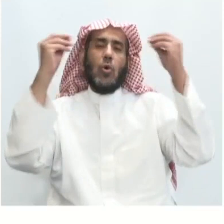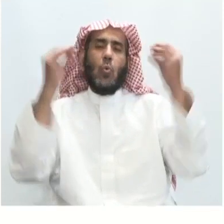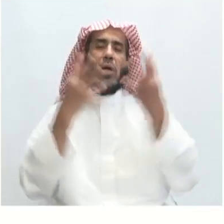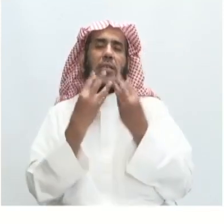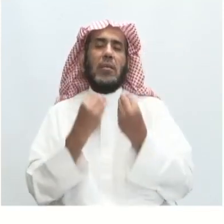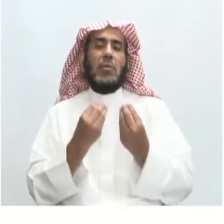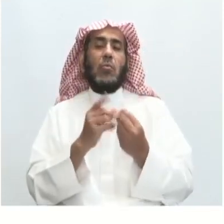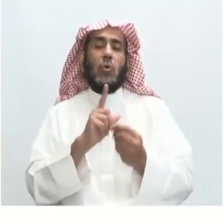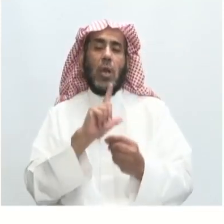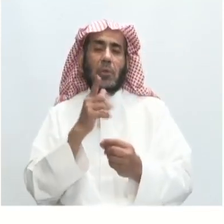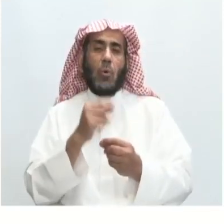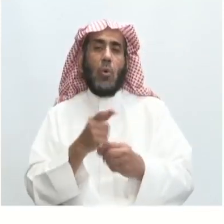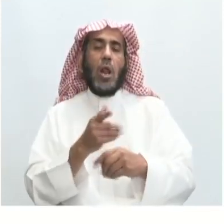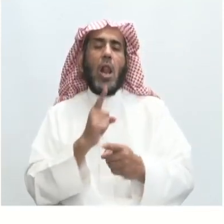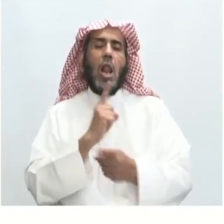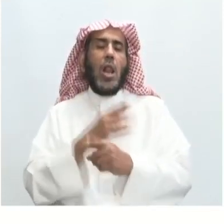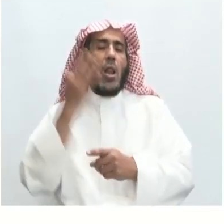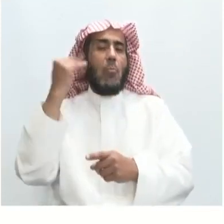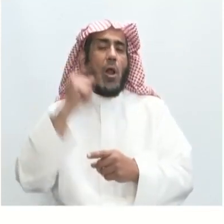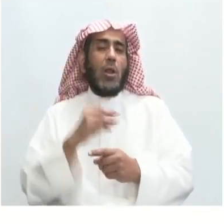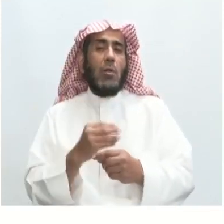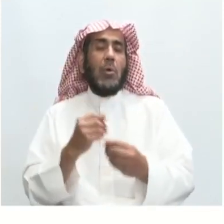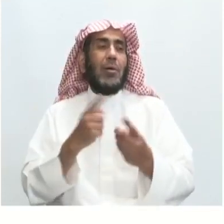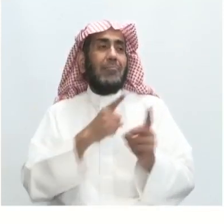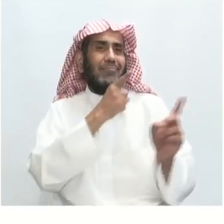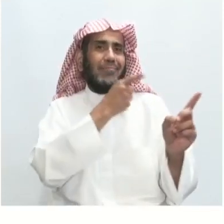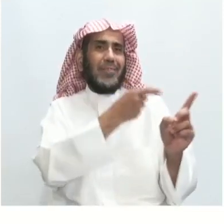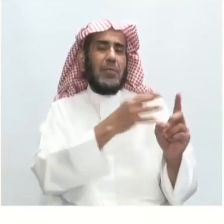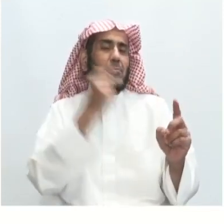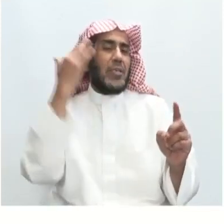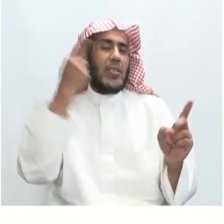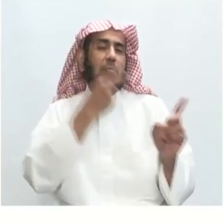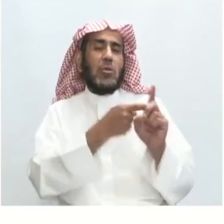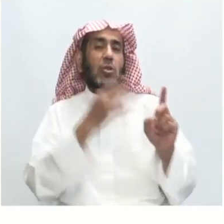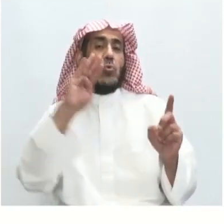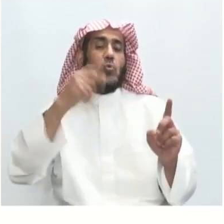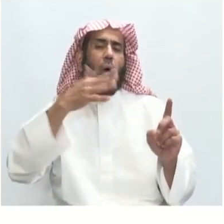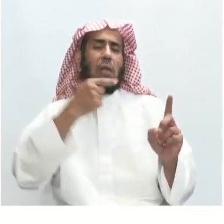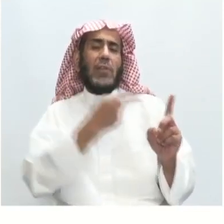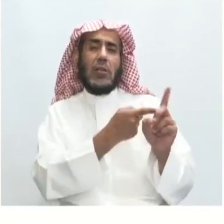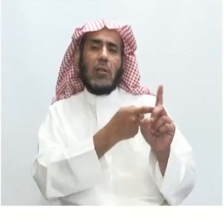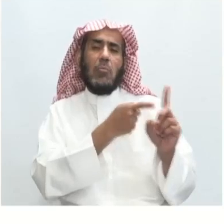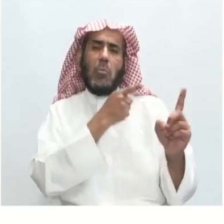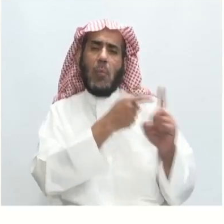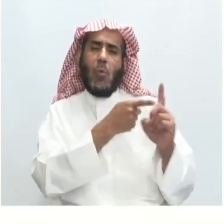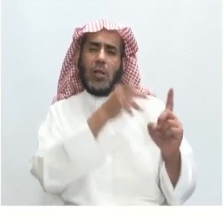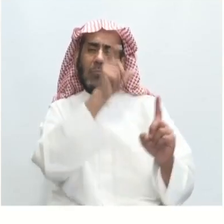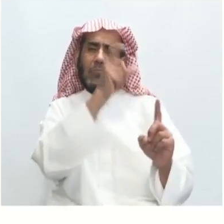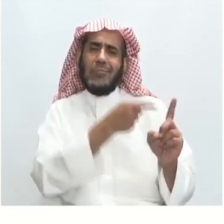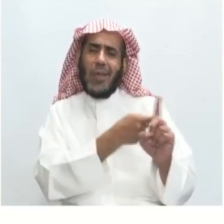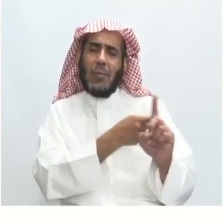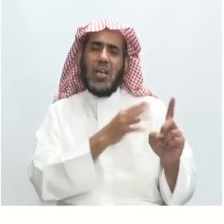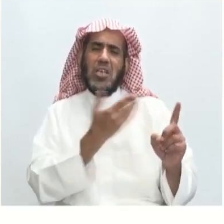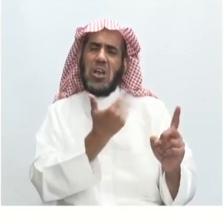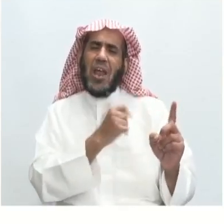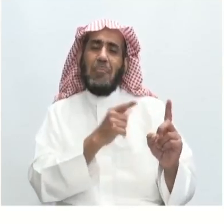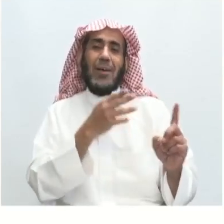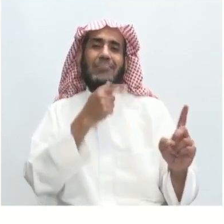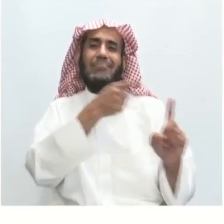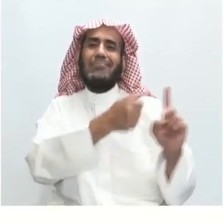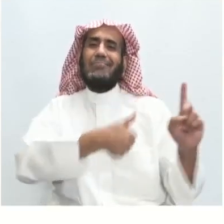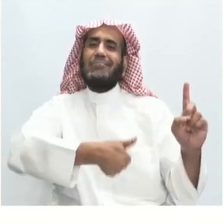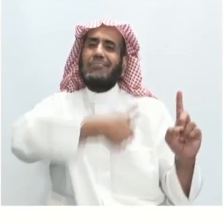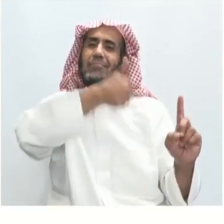وحين تقول المعلمه نعمه تلميذه سعاد فهي لا تطلب من المخاطبه شيئا وانما تمدح